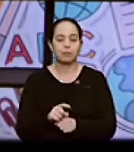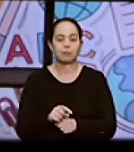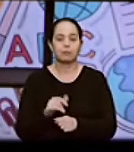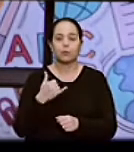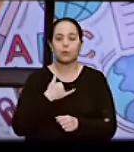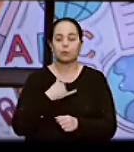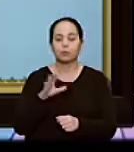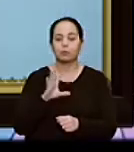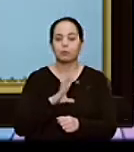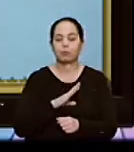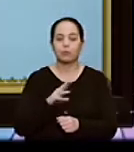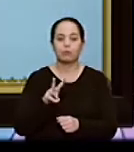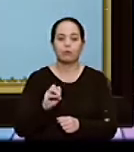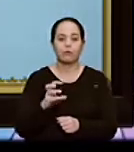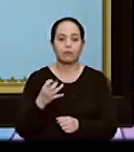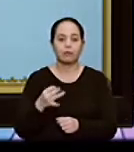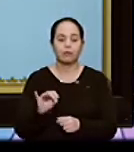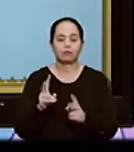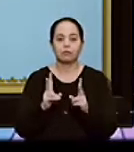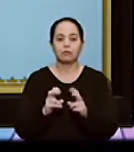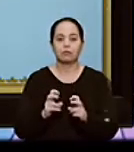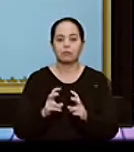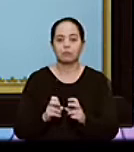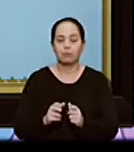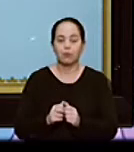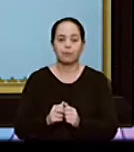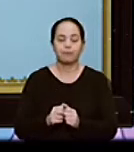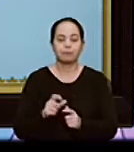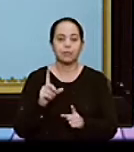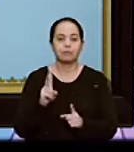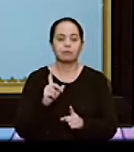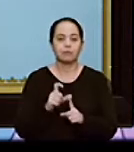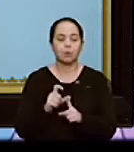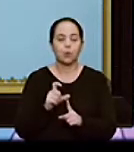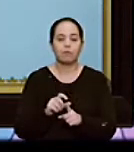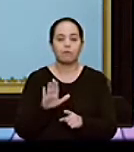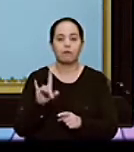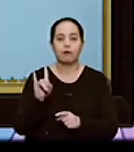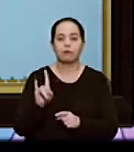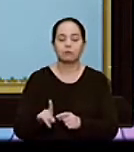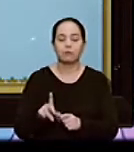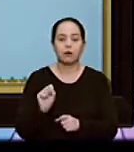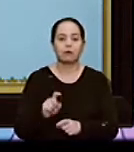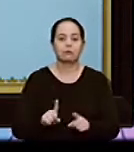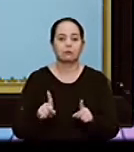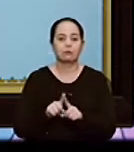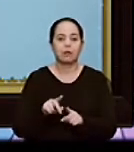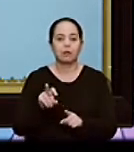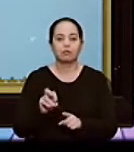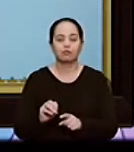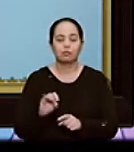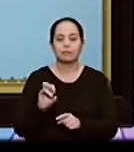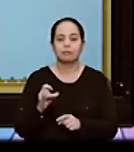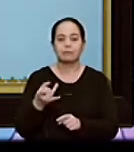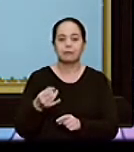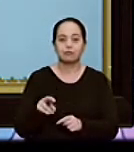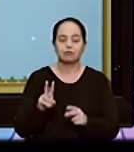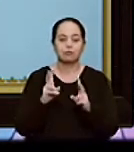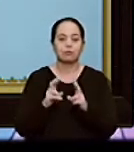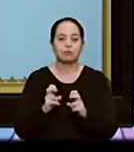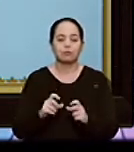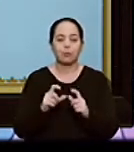заданиями. У нас был морфологический разбор слову «в окно», а также синтаксический